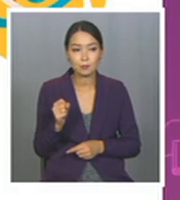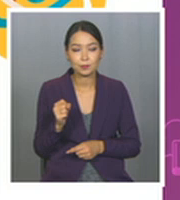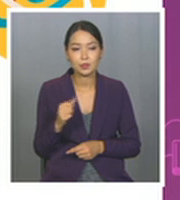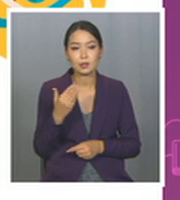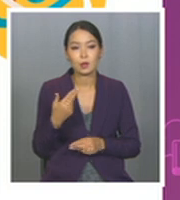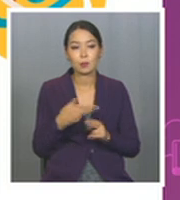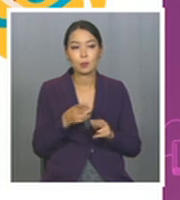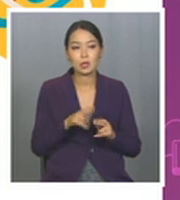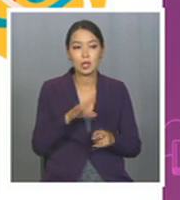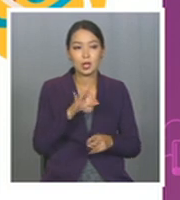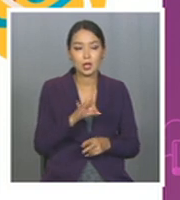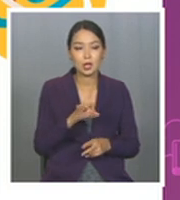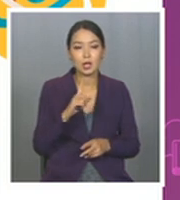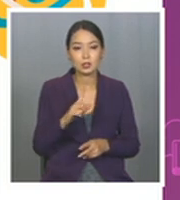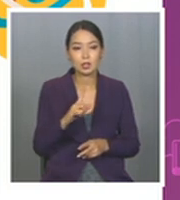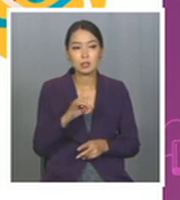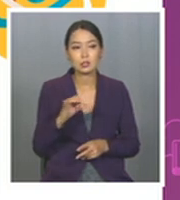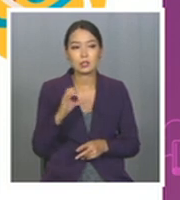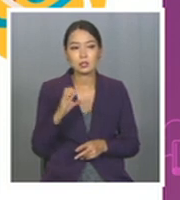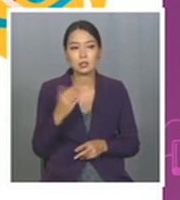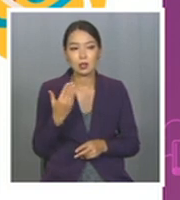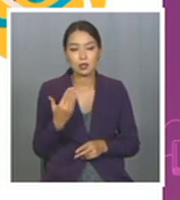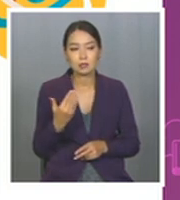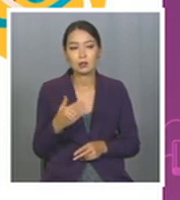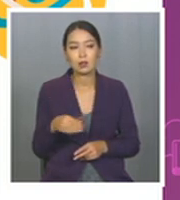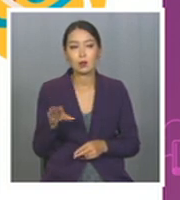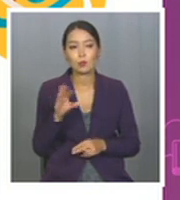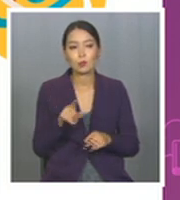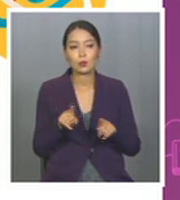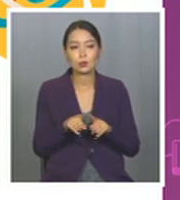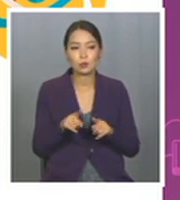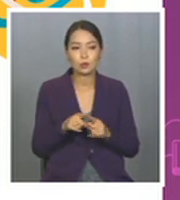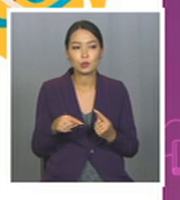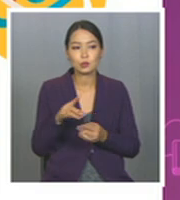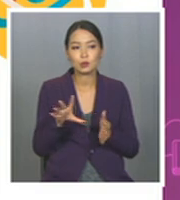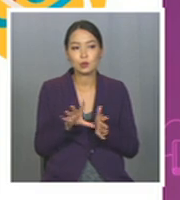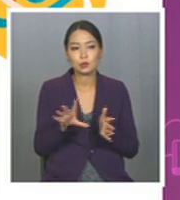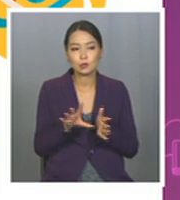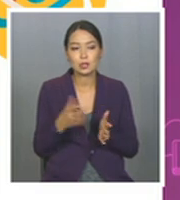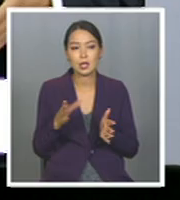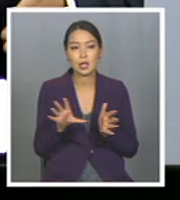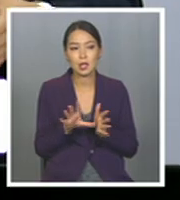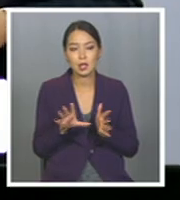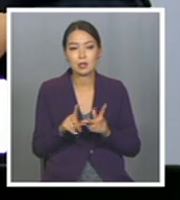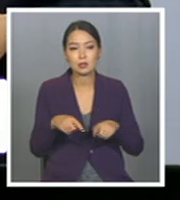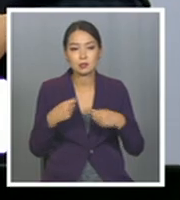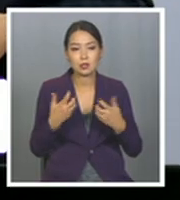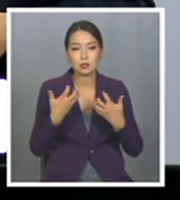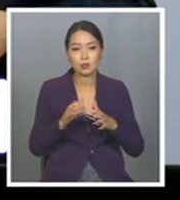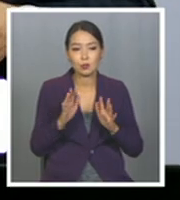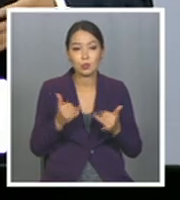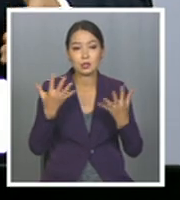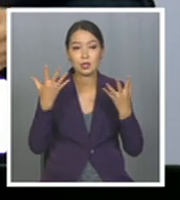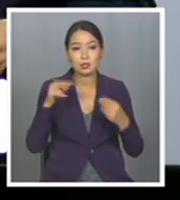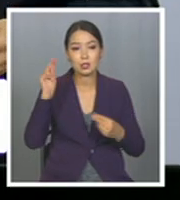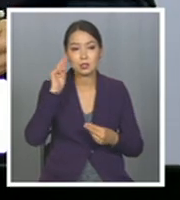резистордан, катушкадан және конденсатордан тұратын айнымалы тоқтың тізбектелген электр тізбегін есептейміз. Бүгінгі сабақта